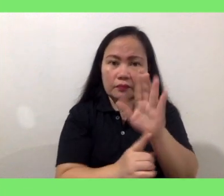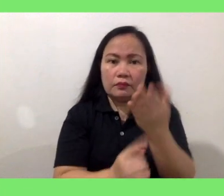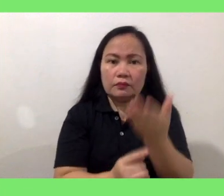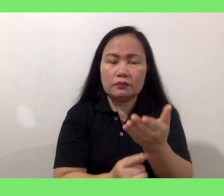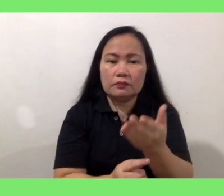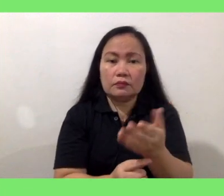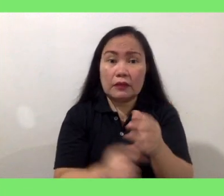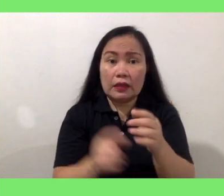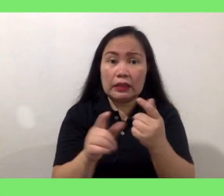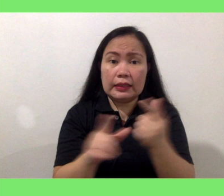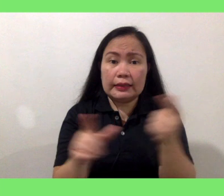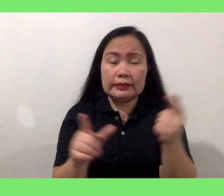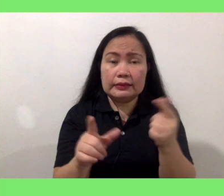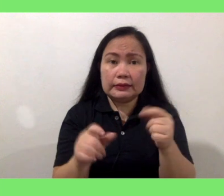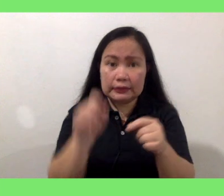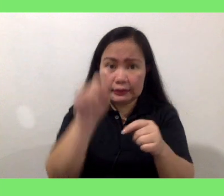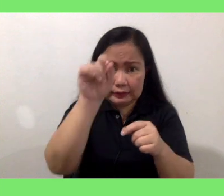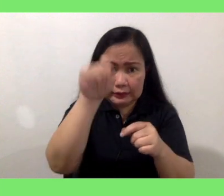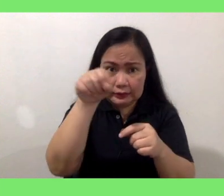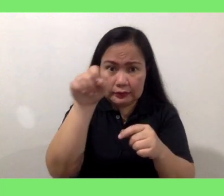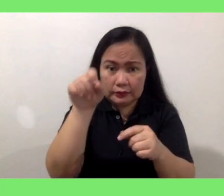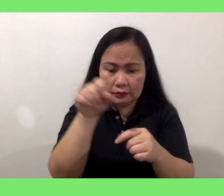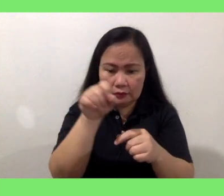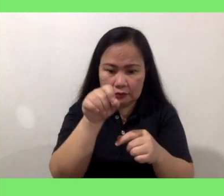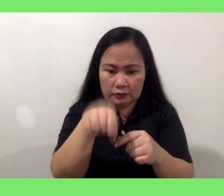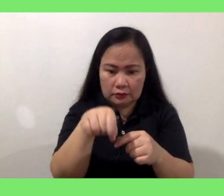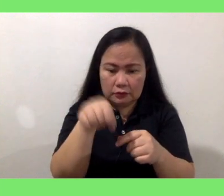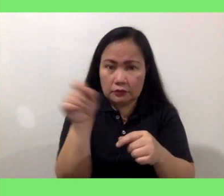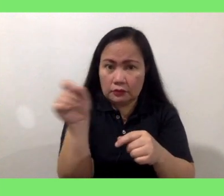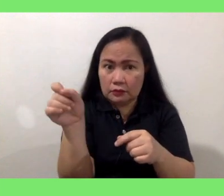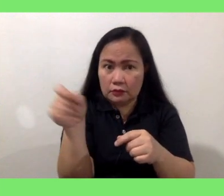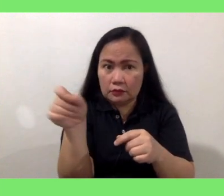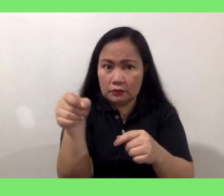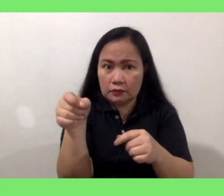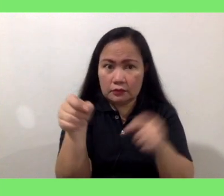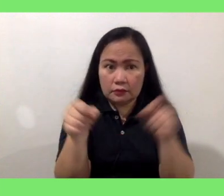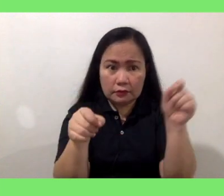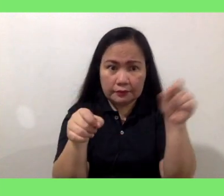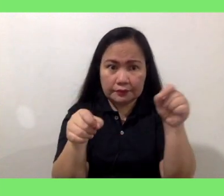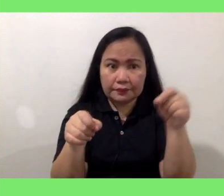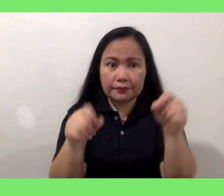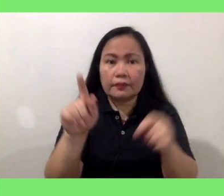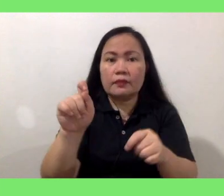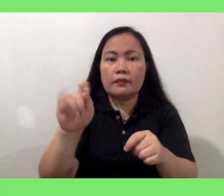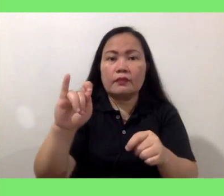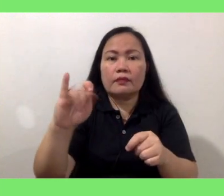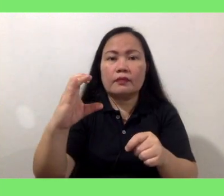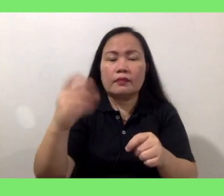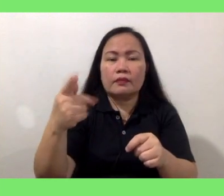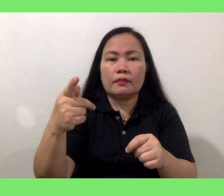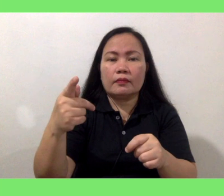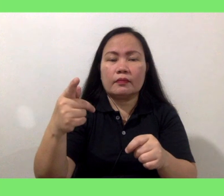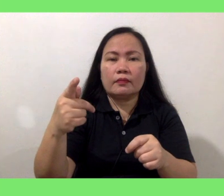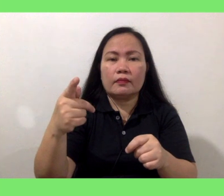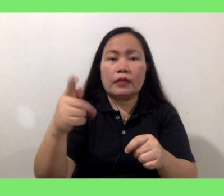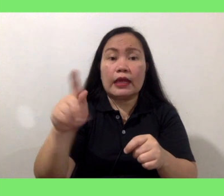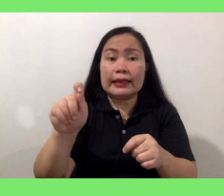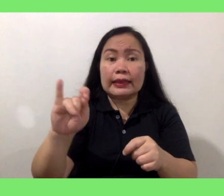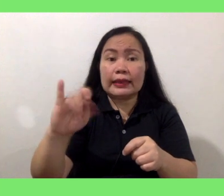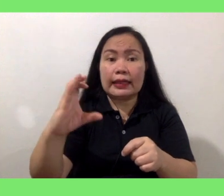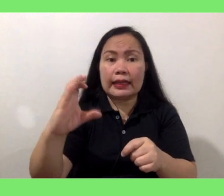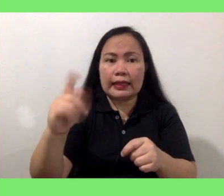illustrated using tick lines. Okay? So, pwede mong gamitan ng tick lines. Ito yung tinatawag nating tick lines